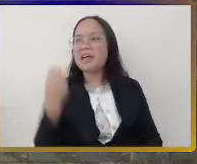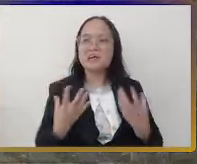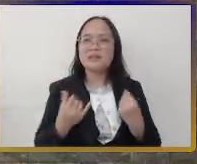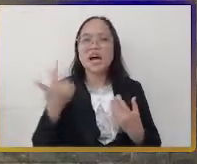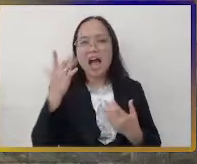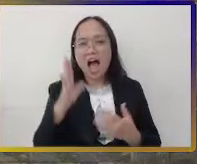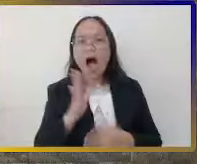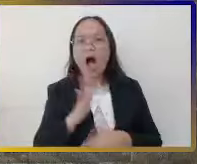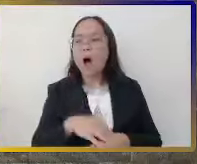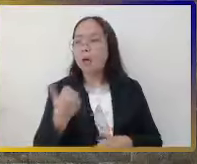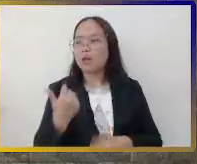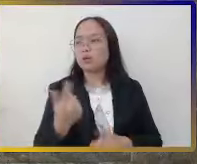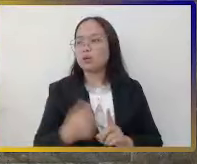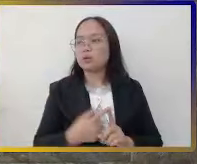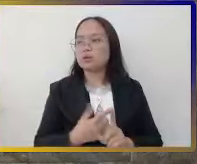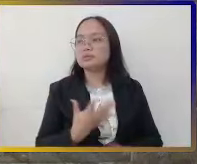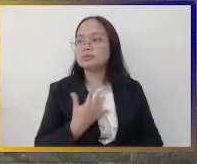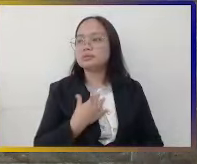ng Diyos sa akin.